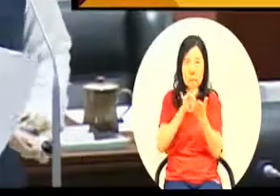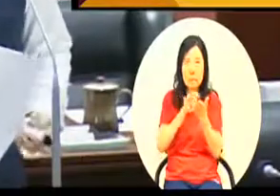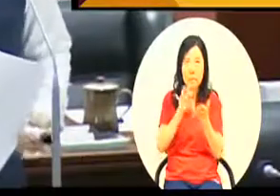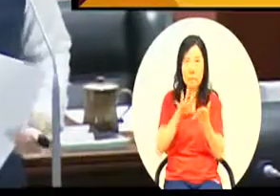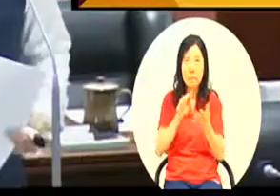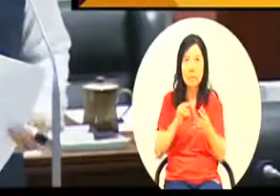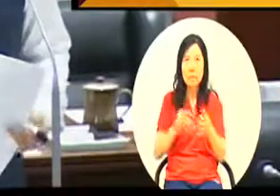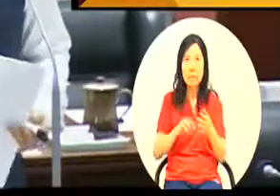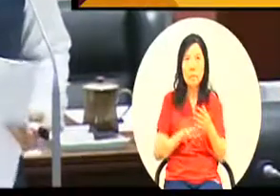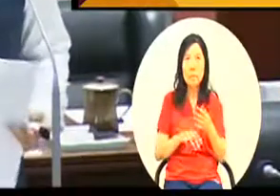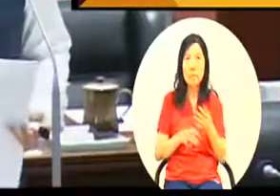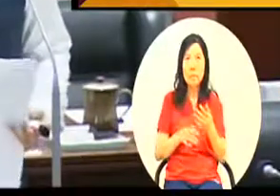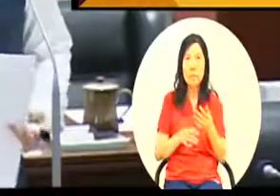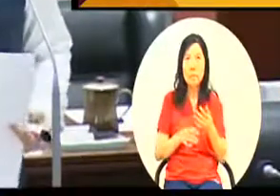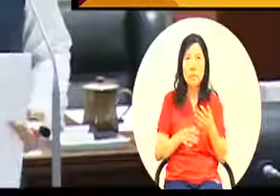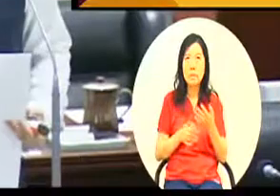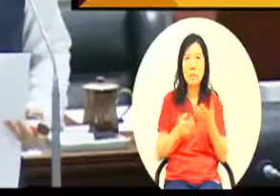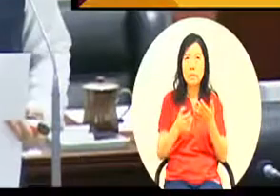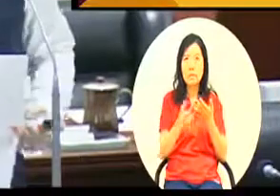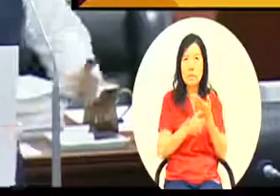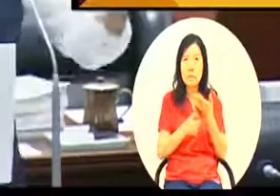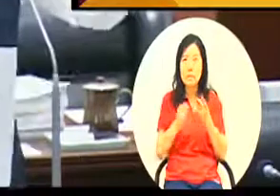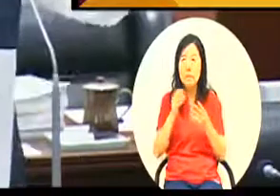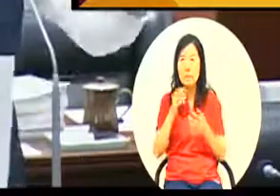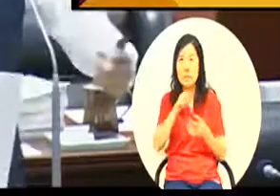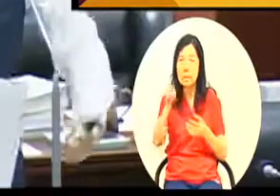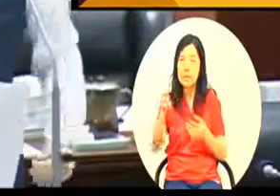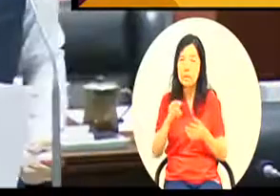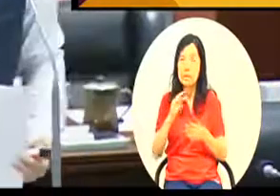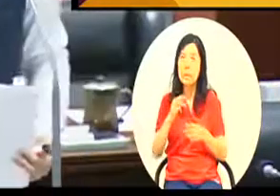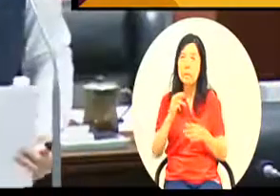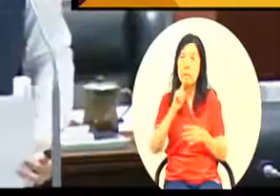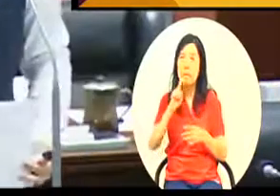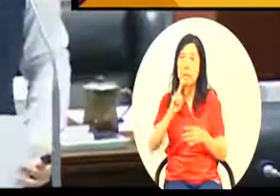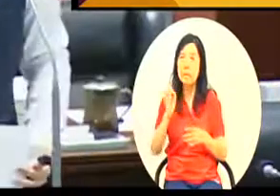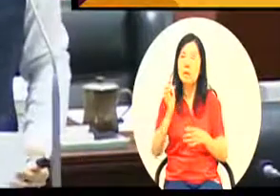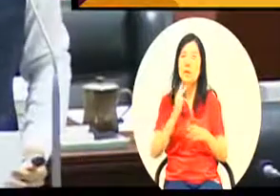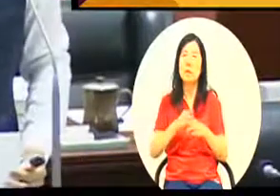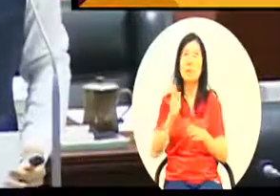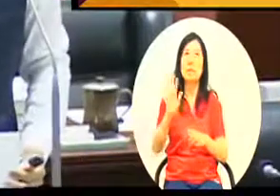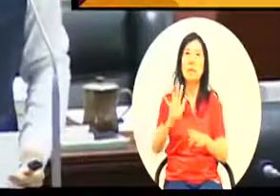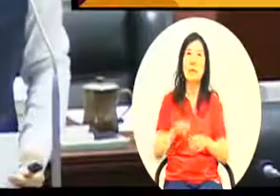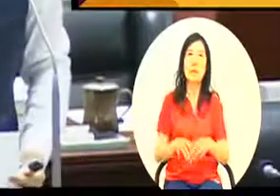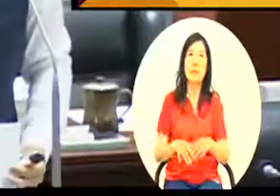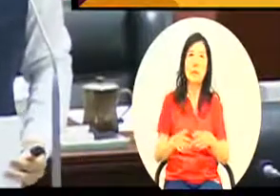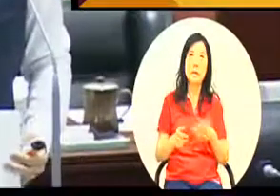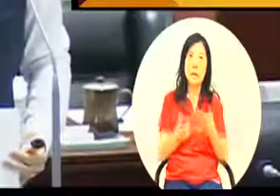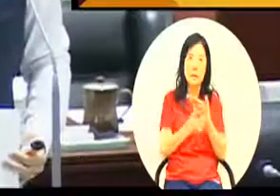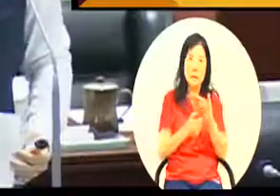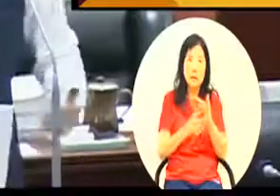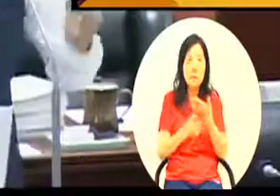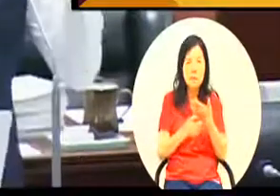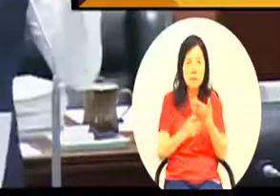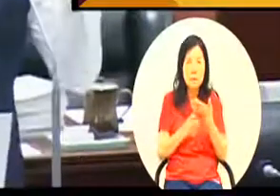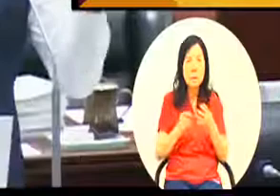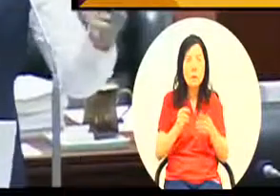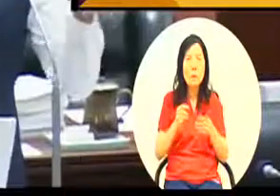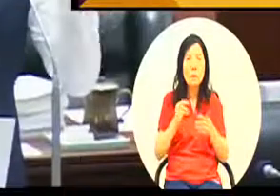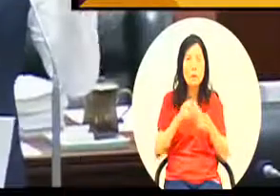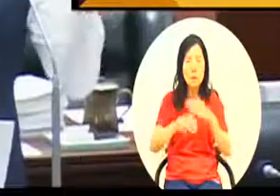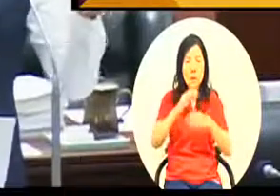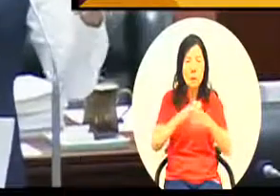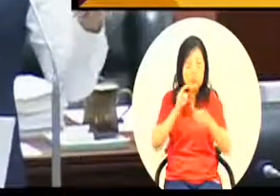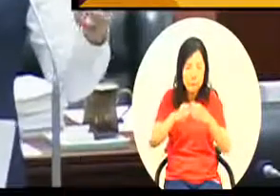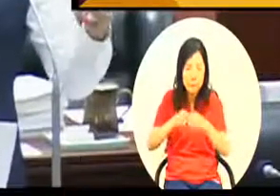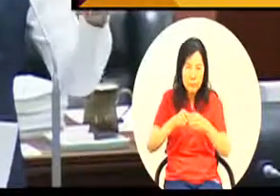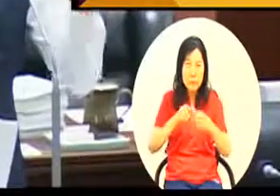基本上毒虫的话是绝对不可相信的。我相信在局长，毒虫为了要达到他们的目的，为了要买到这